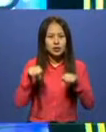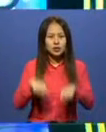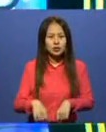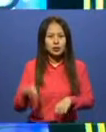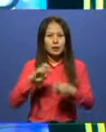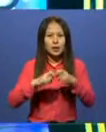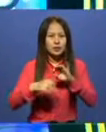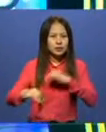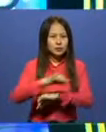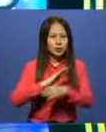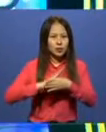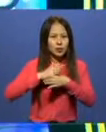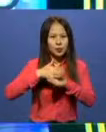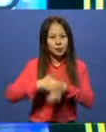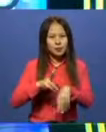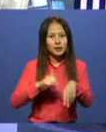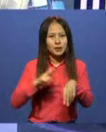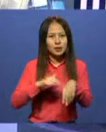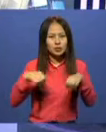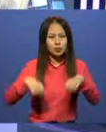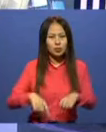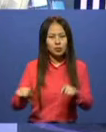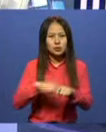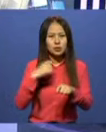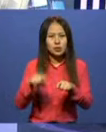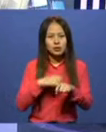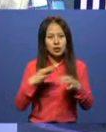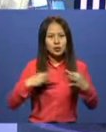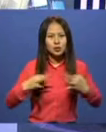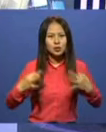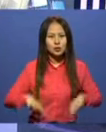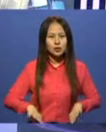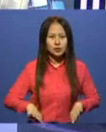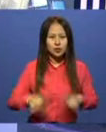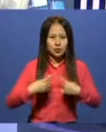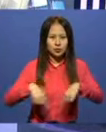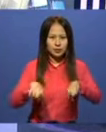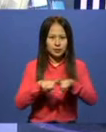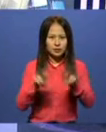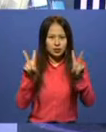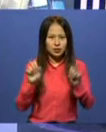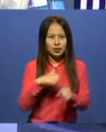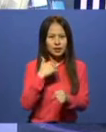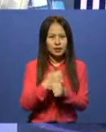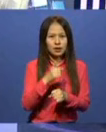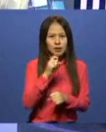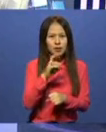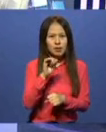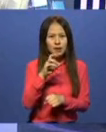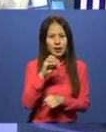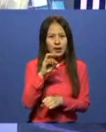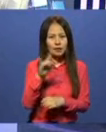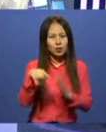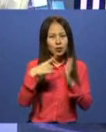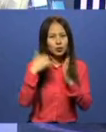мәселесі талқыланады. Хабар қонағы Ішкі істер министрлігі әкімшілік полициясы құқық бұзушылықтардың алдын алу шараларын ұйымдастыру басқармасының басшысы Халил Бабалиев.